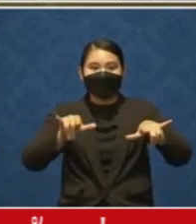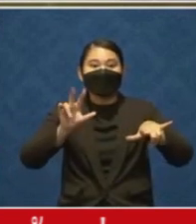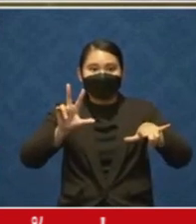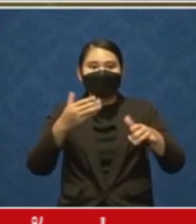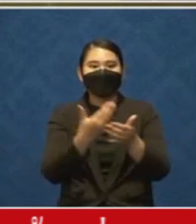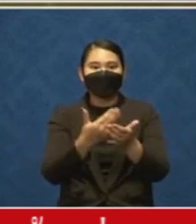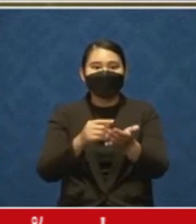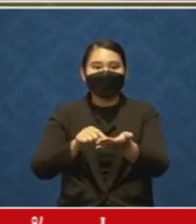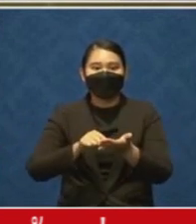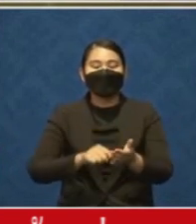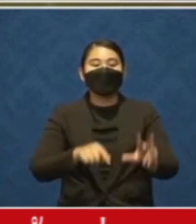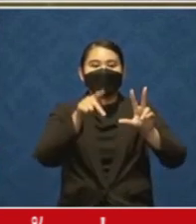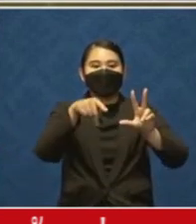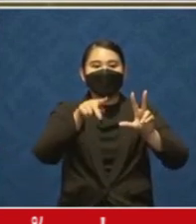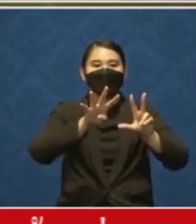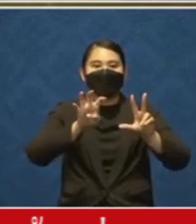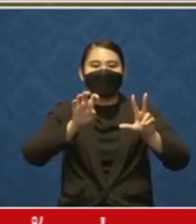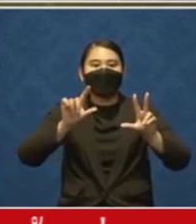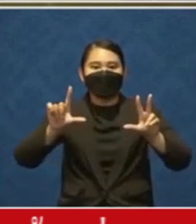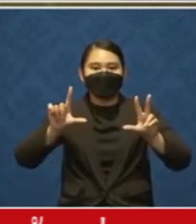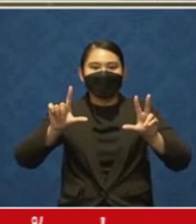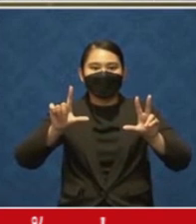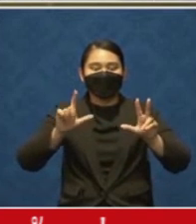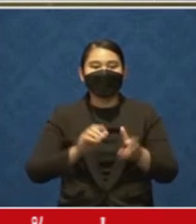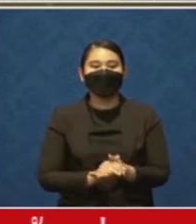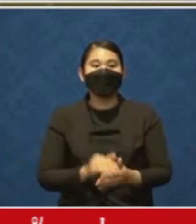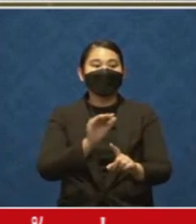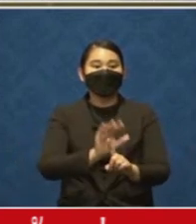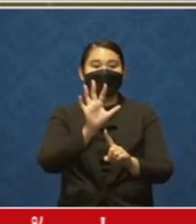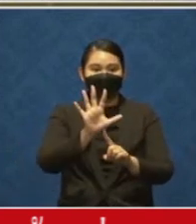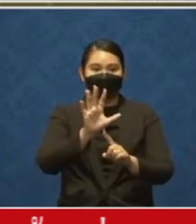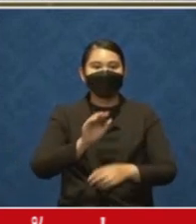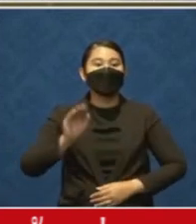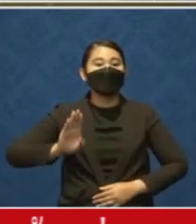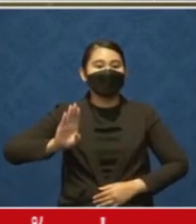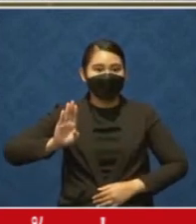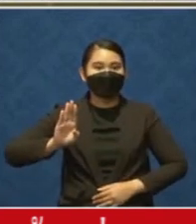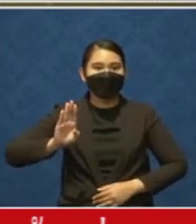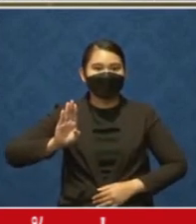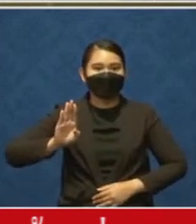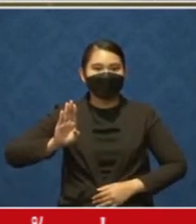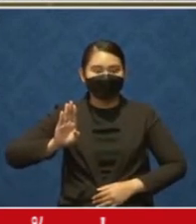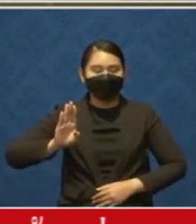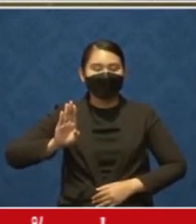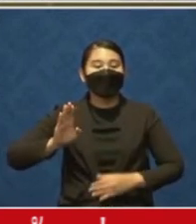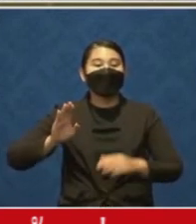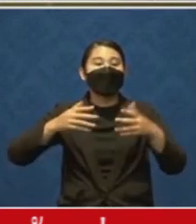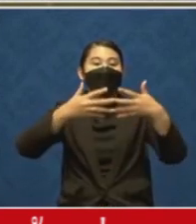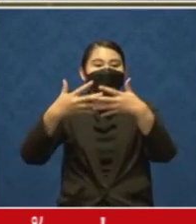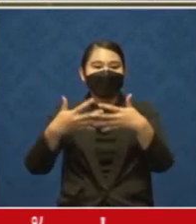คา 4,100 ล้านบาทบริษัทที่5คือบริษัท General Atomic ประเทศสหรัฐอเมริก